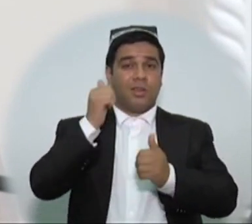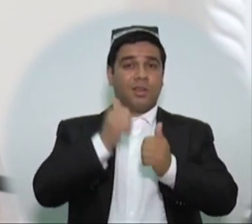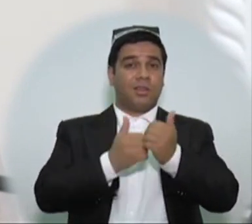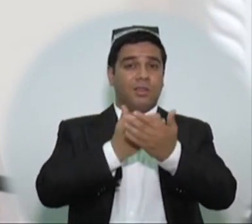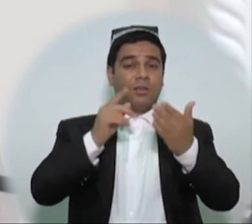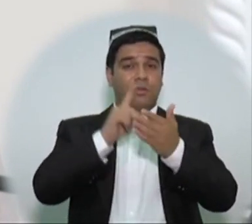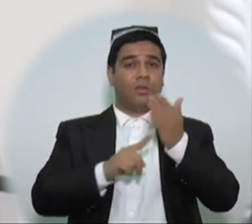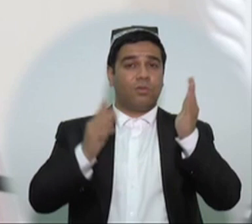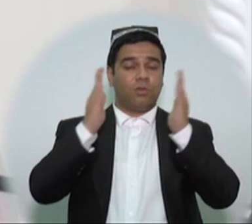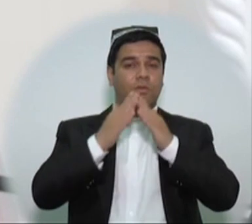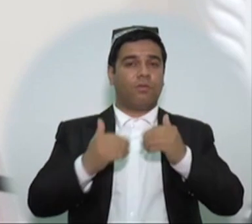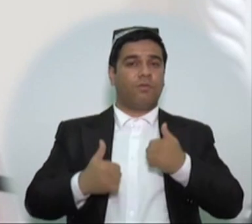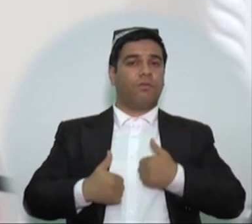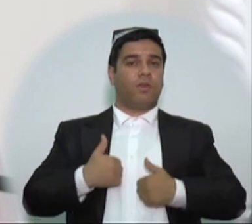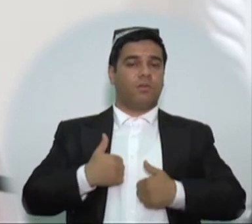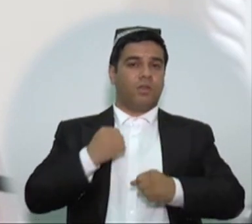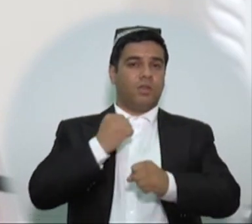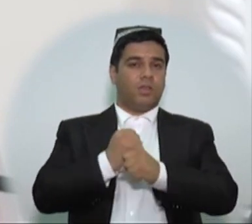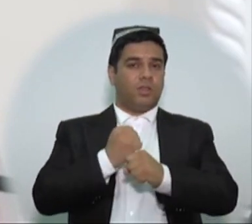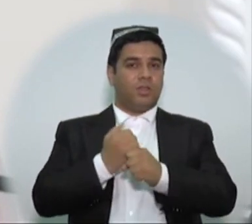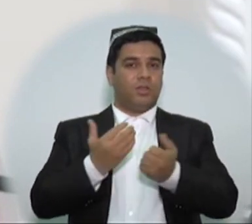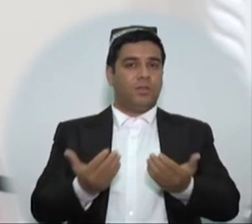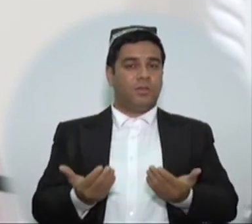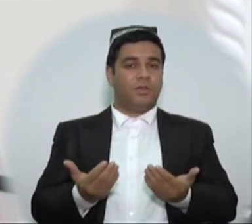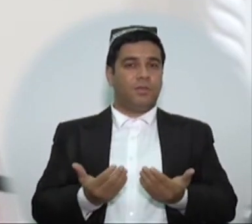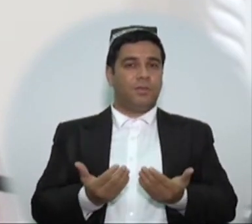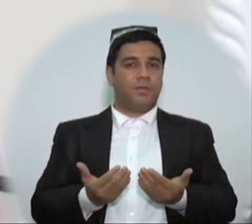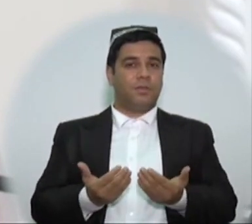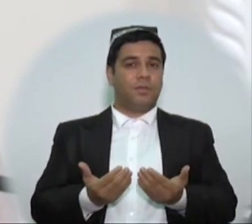musulmonni faxrlanadigan ishiga aylandi.